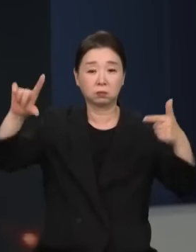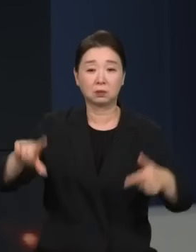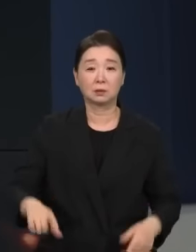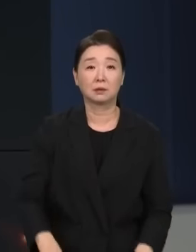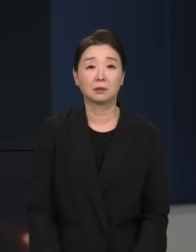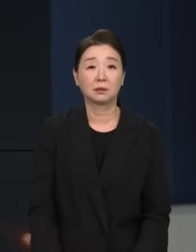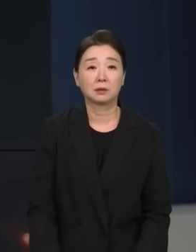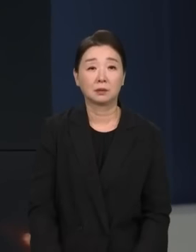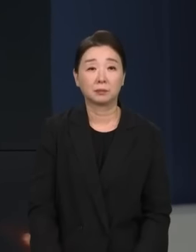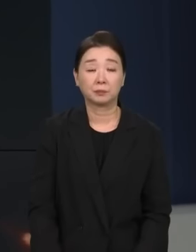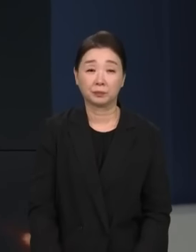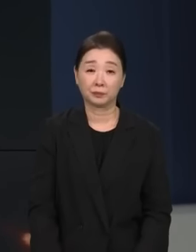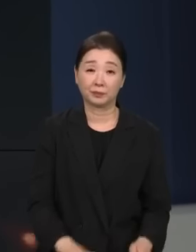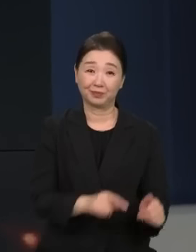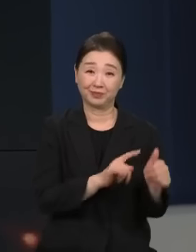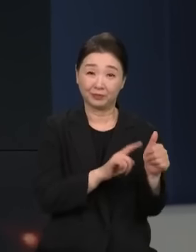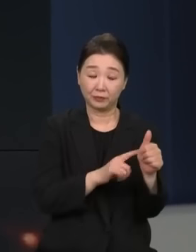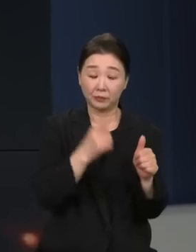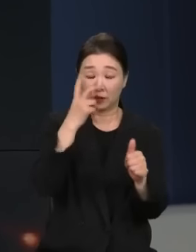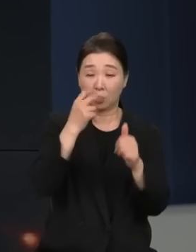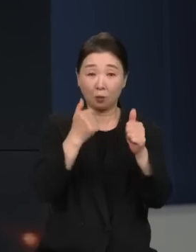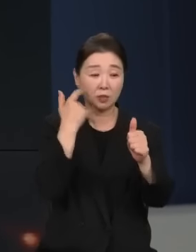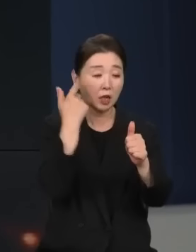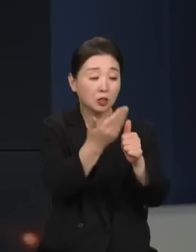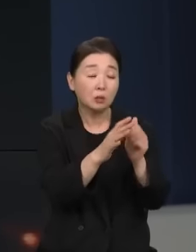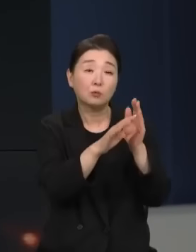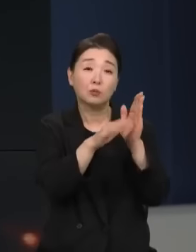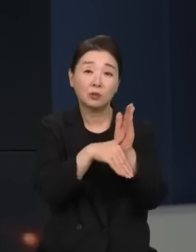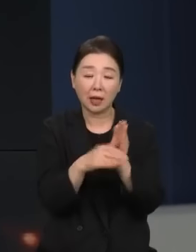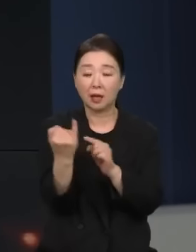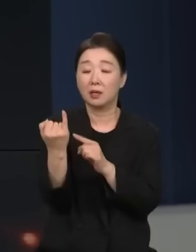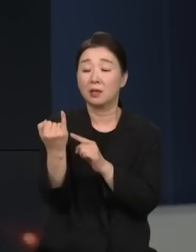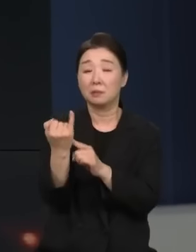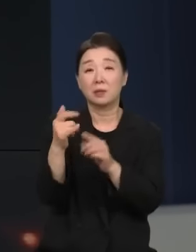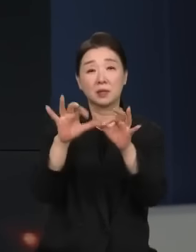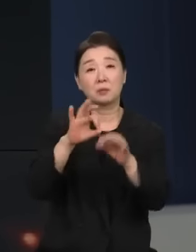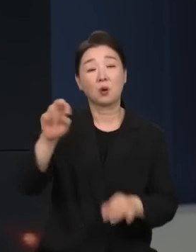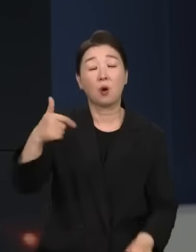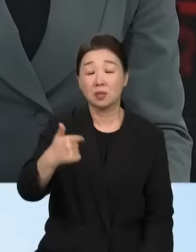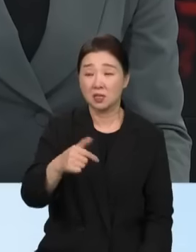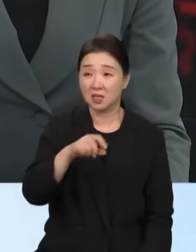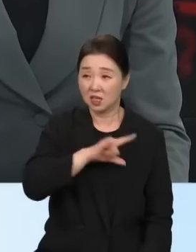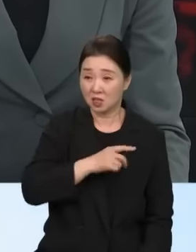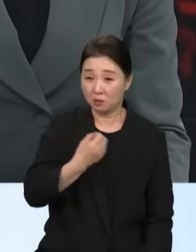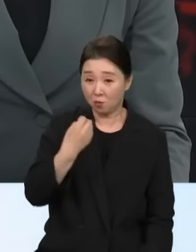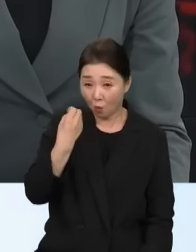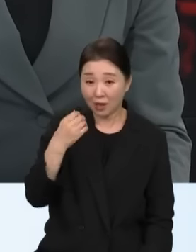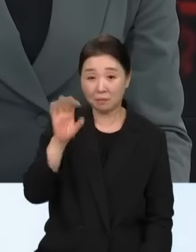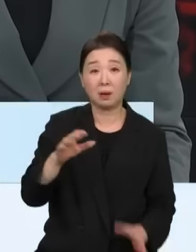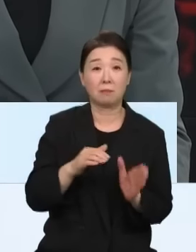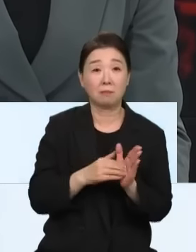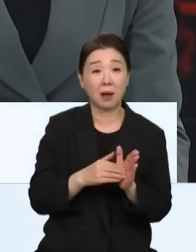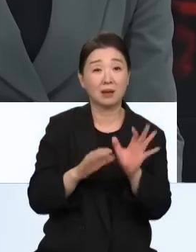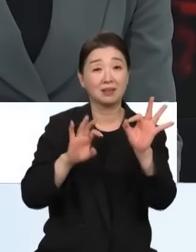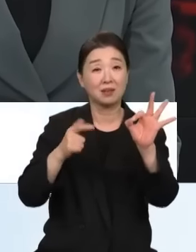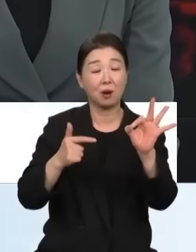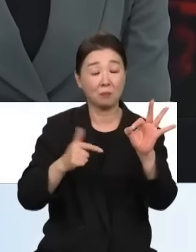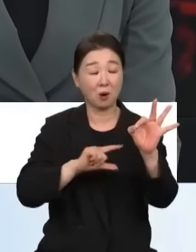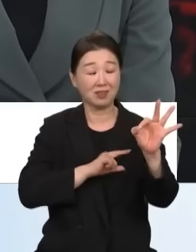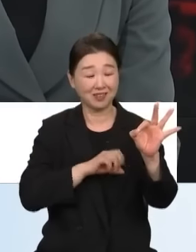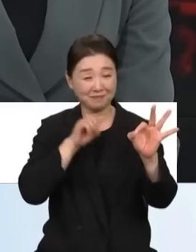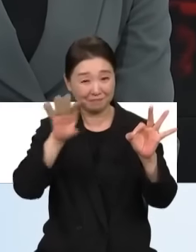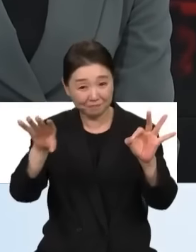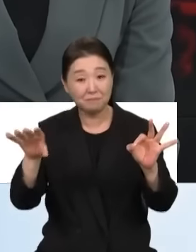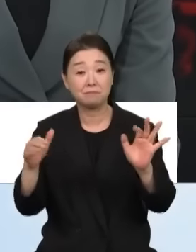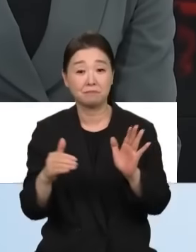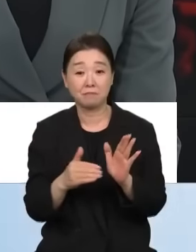아닙니까네이 씨는 검찰 질문에 김건희 여사를 직접 언급하면서 답을 했습니다 열 번 정도 김건희 여사 이름을 언급한 걸로